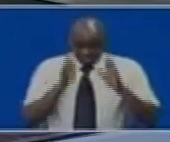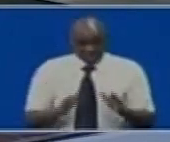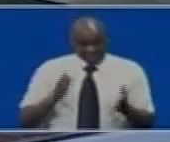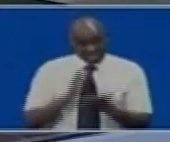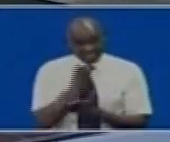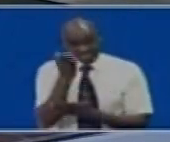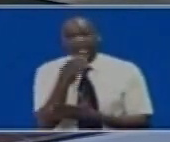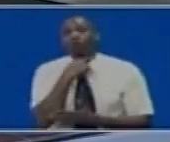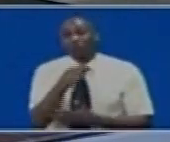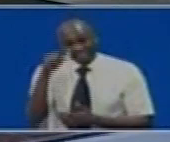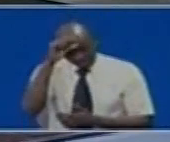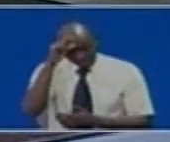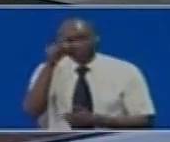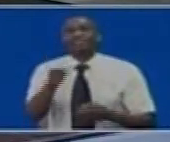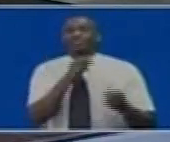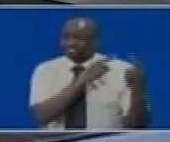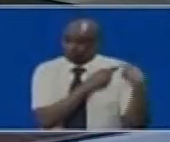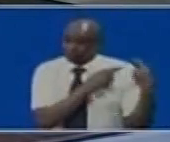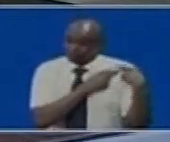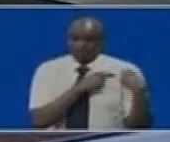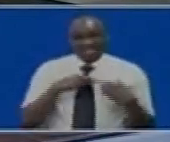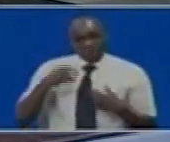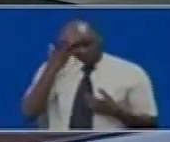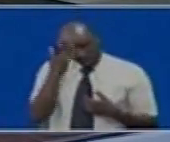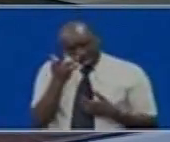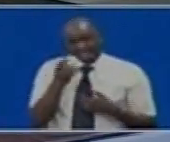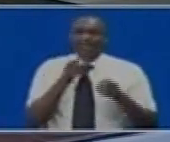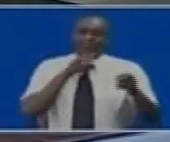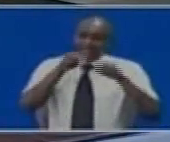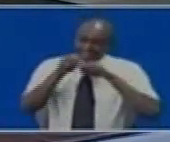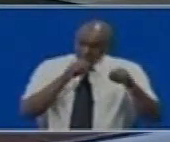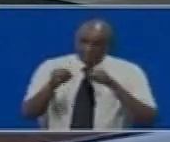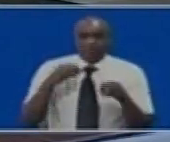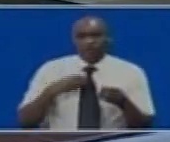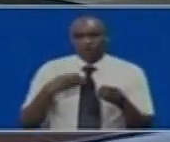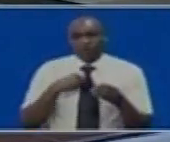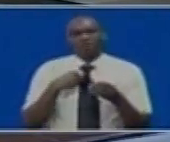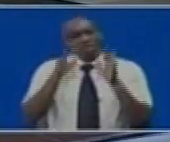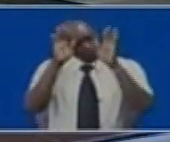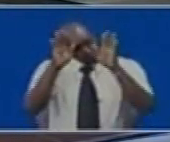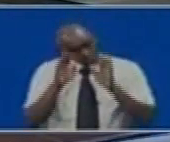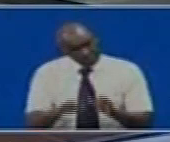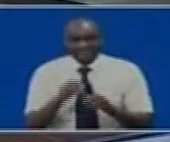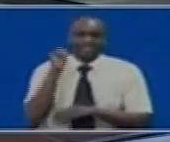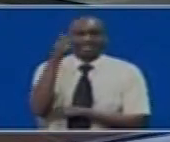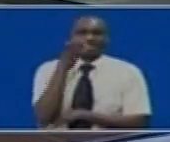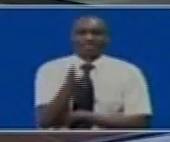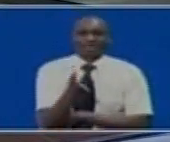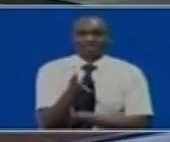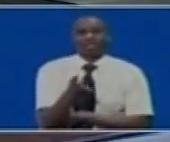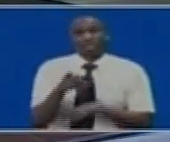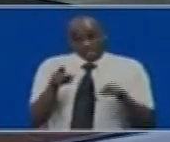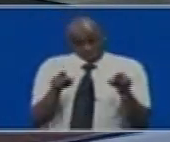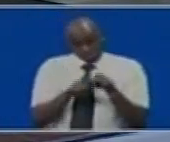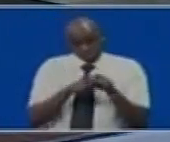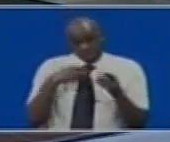wakitaka serikali kuwajibika haswa katika jinsi ambavyo inaendesha shughuli za muhimu katika taifa hili. Na kwenye sehemu ya